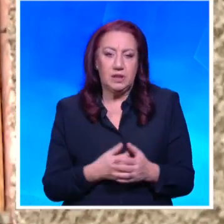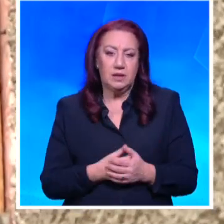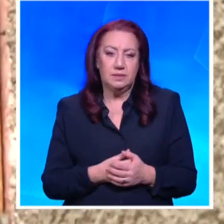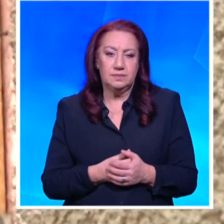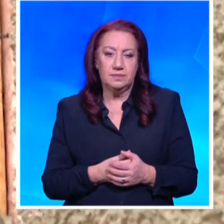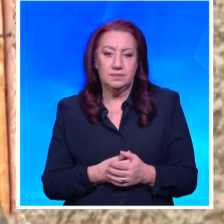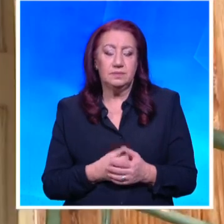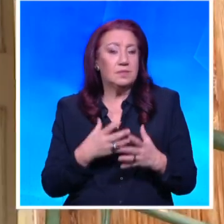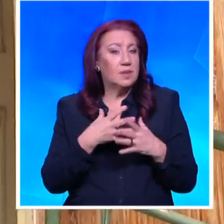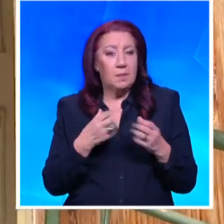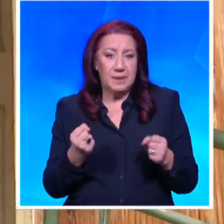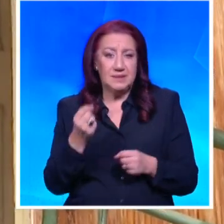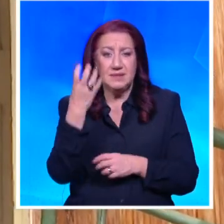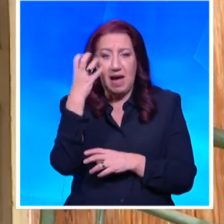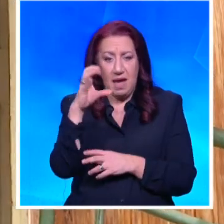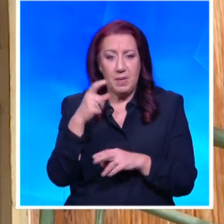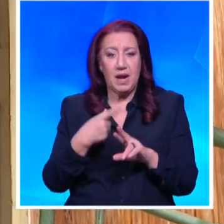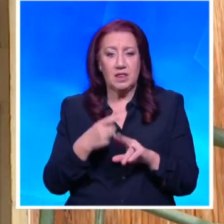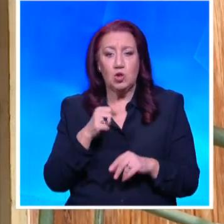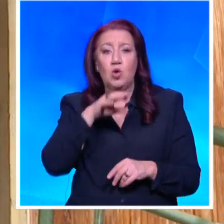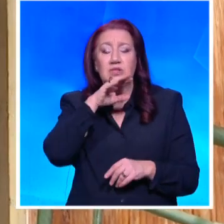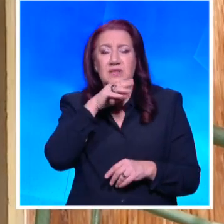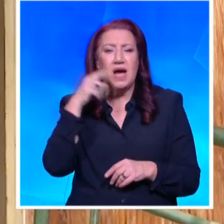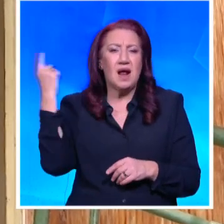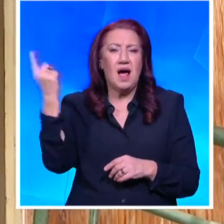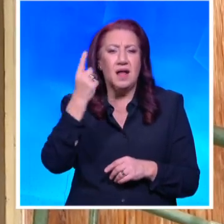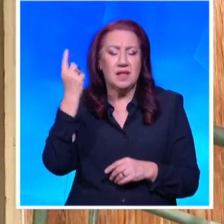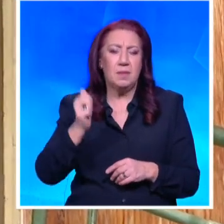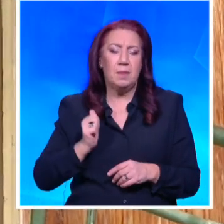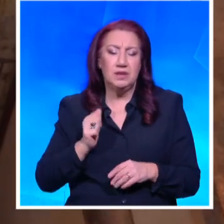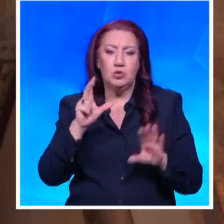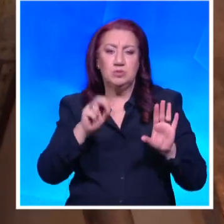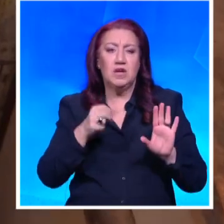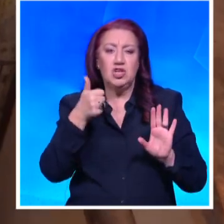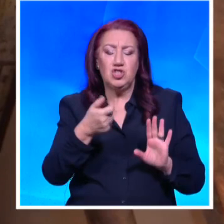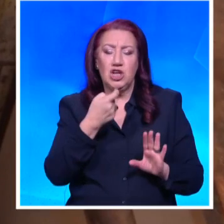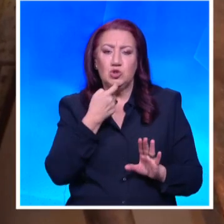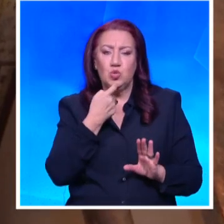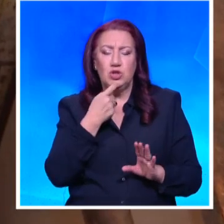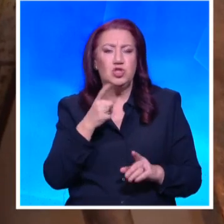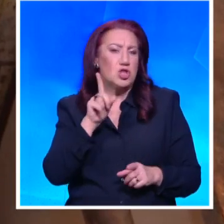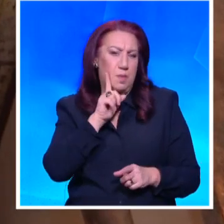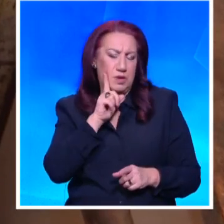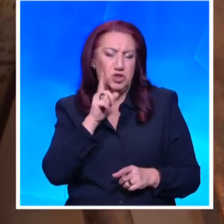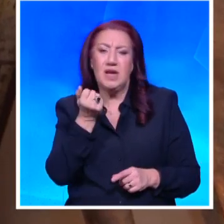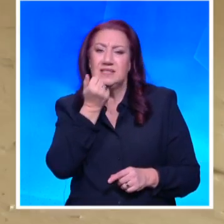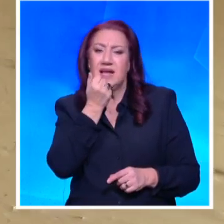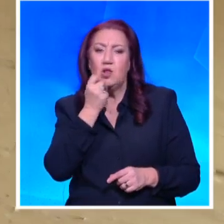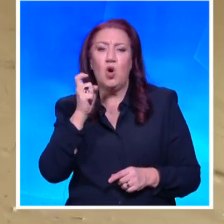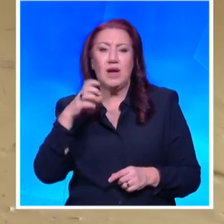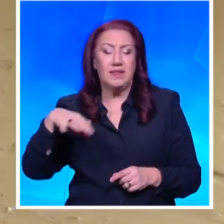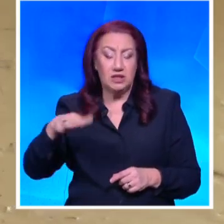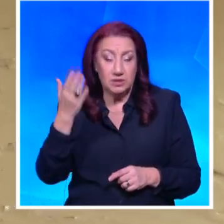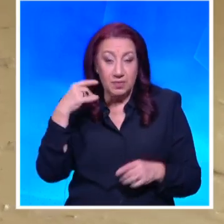Не с камера, а с стара аларма се пази 86-годишният Крум от село Градешница. В началото на декември е